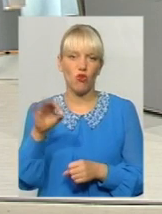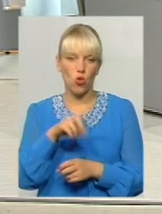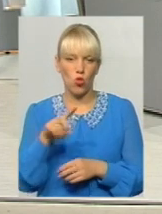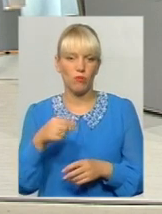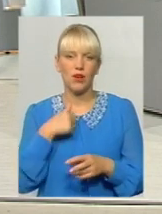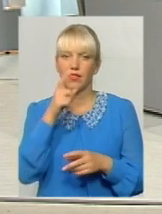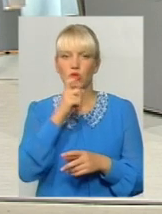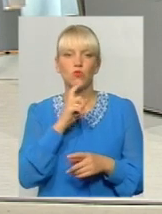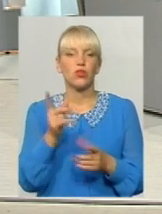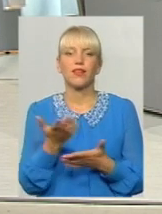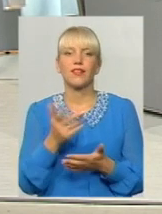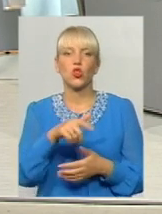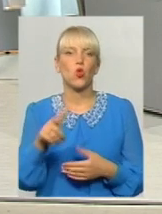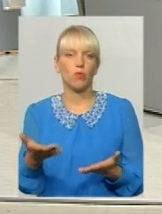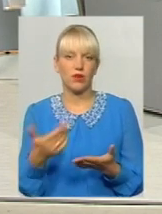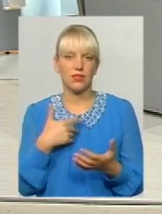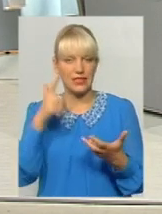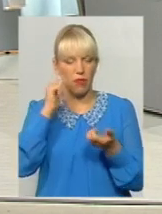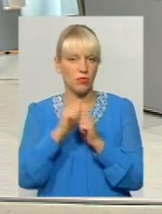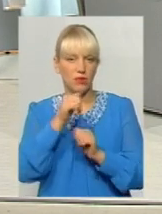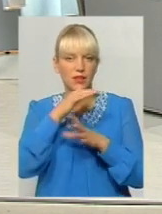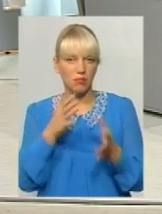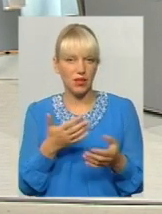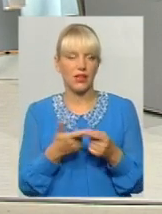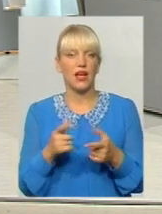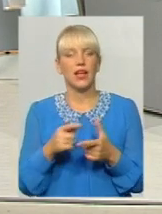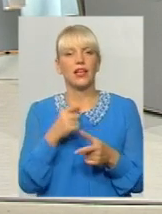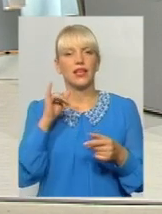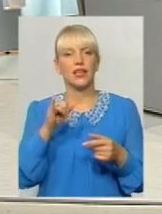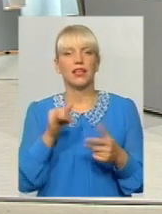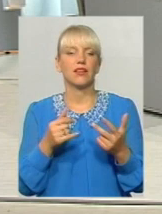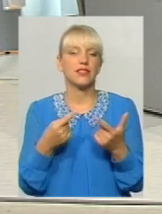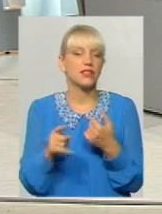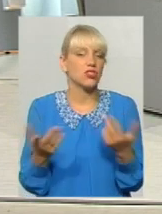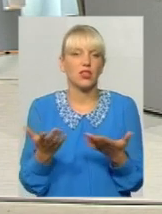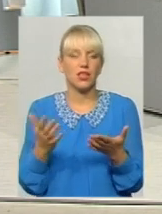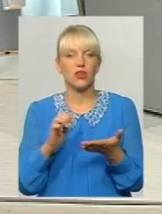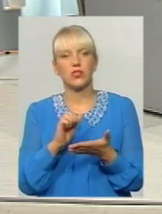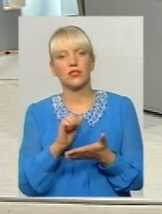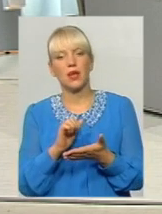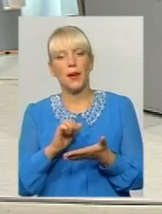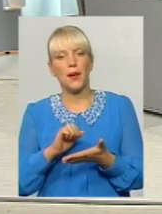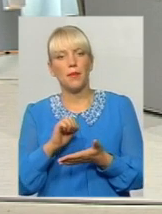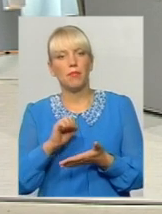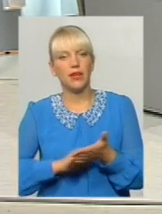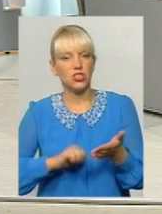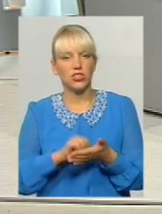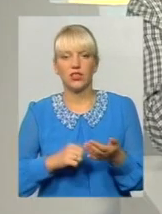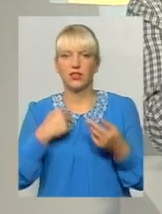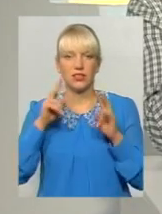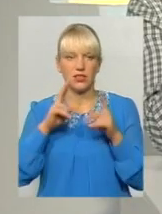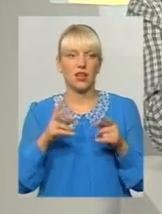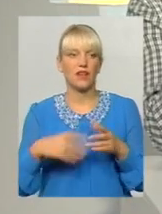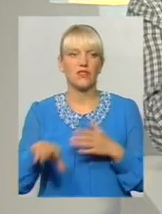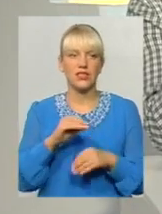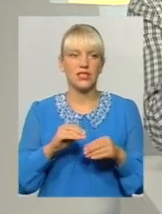мову, на яких це номерні знаки, або він не зміг їх повністю запам'ятати, або з якихось інших причин номерний знак не такий, як він назвав. Тобто лише причина в тому,